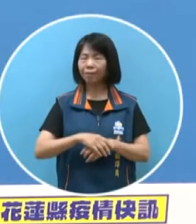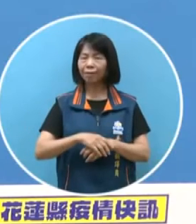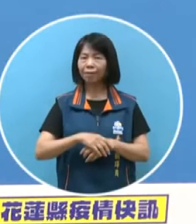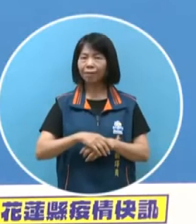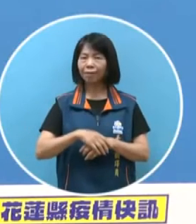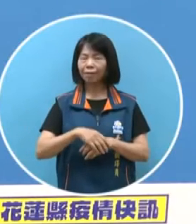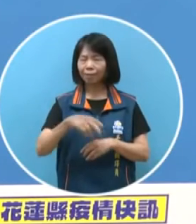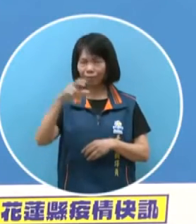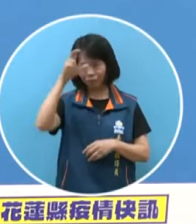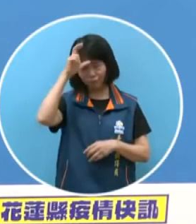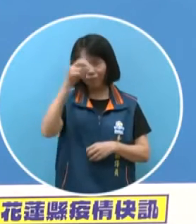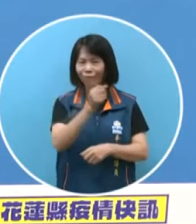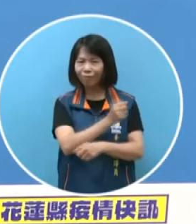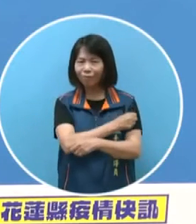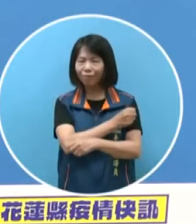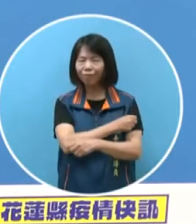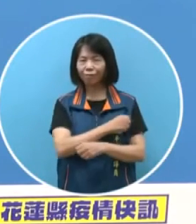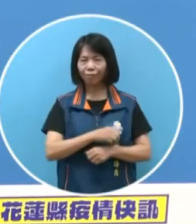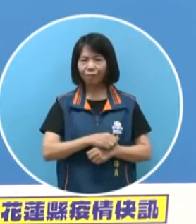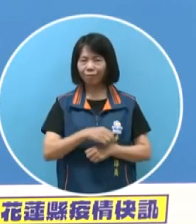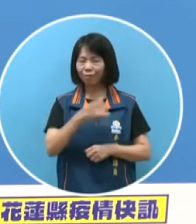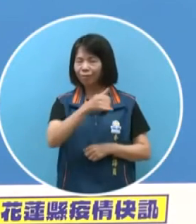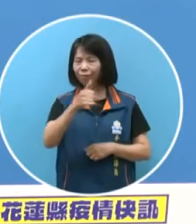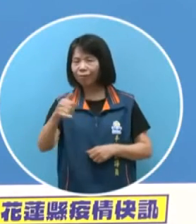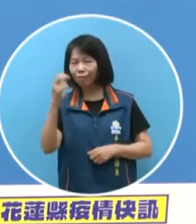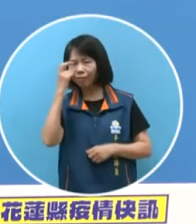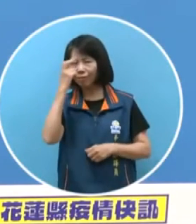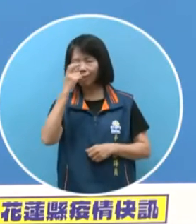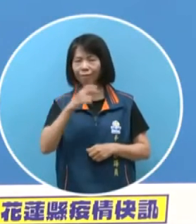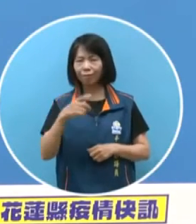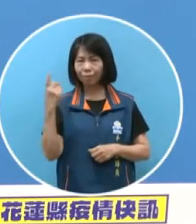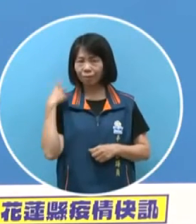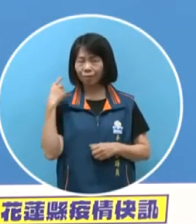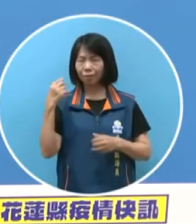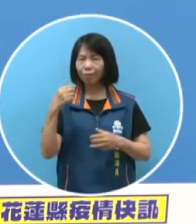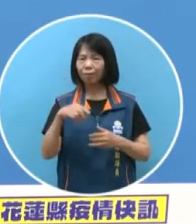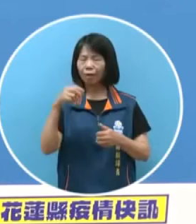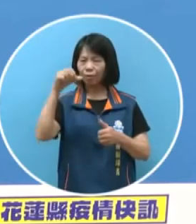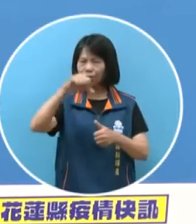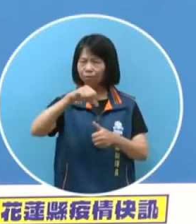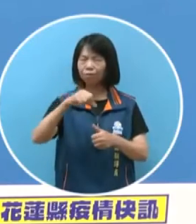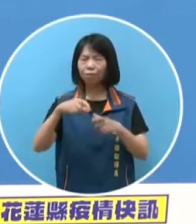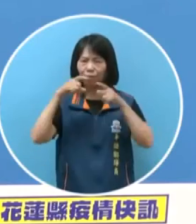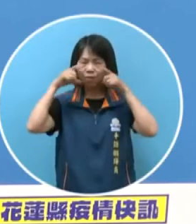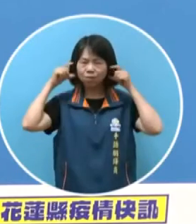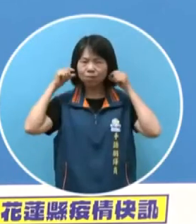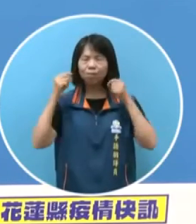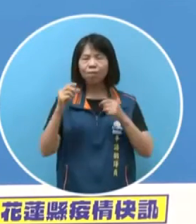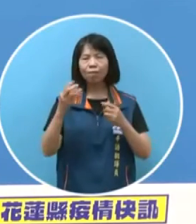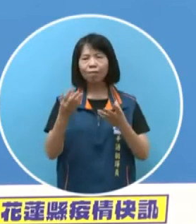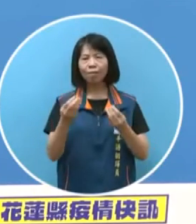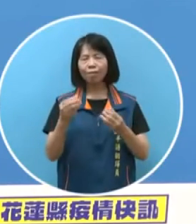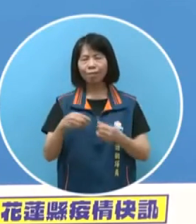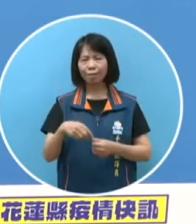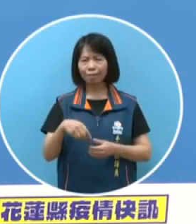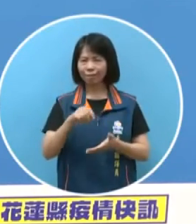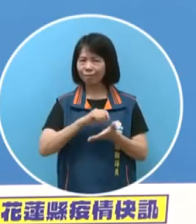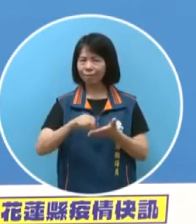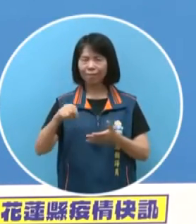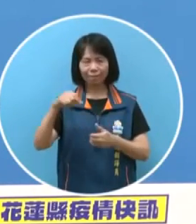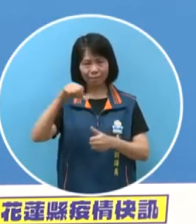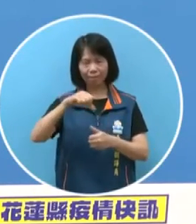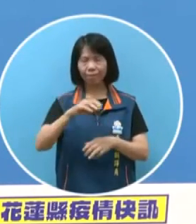业者来配合，让受疫情冲击而三餐不济的民众也能有个温饱。 所以再一次呼吁乡